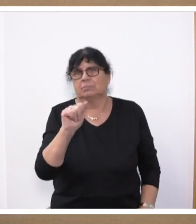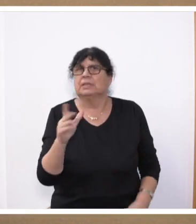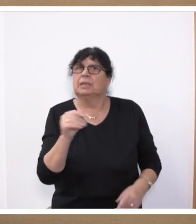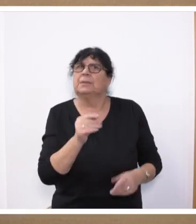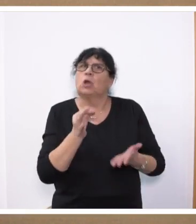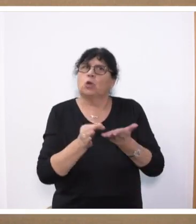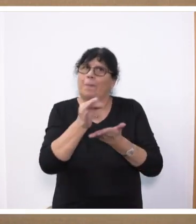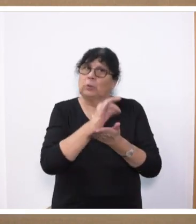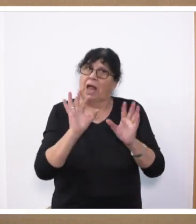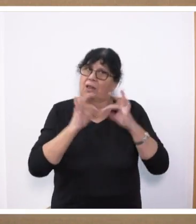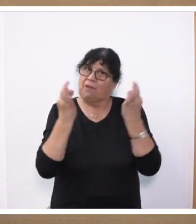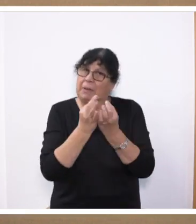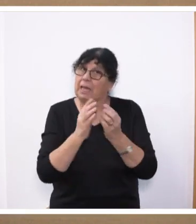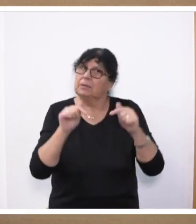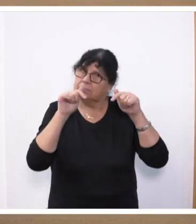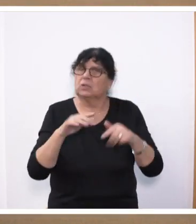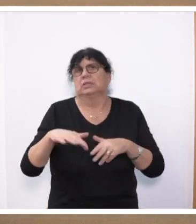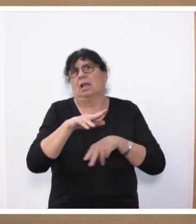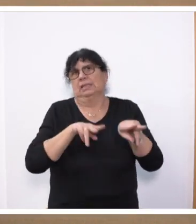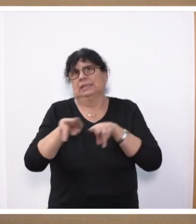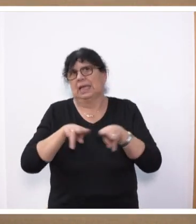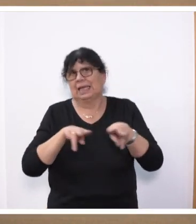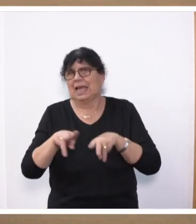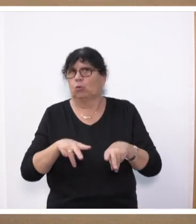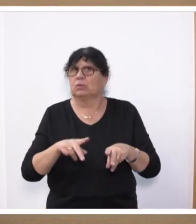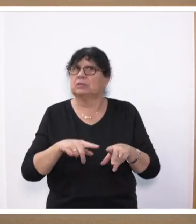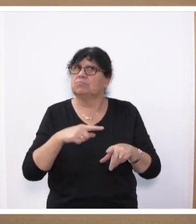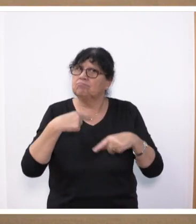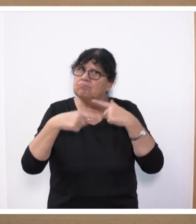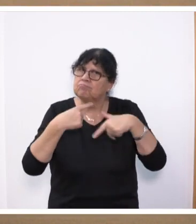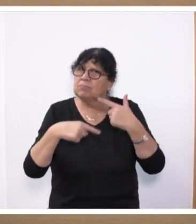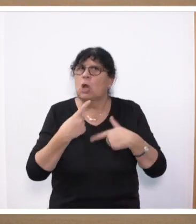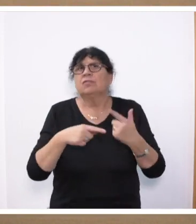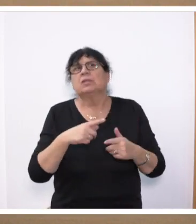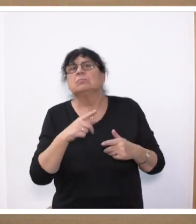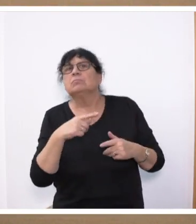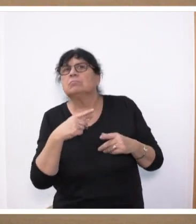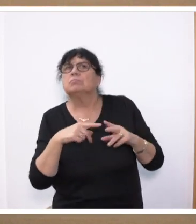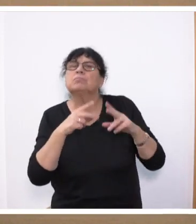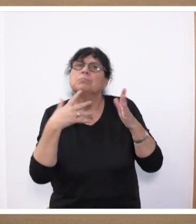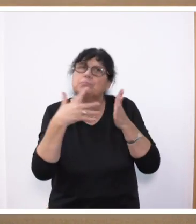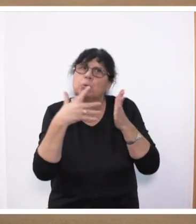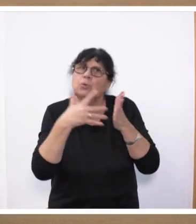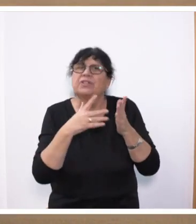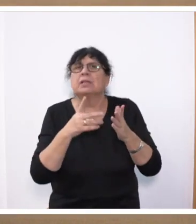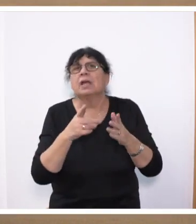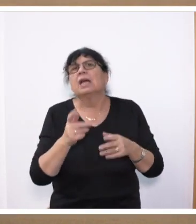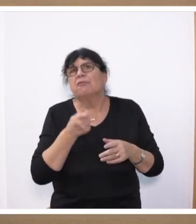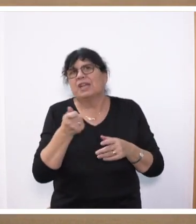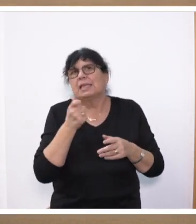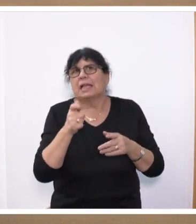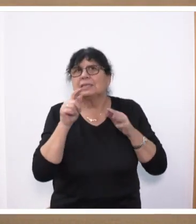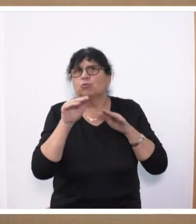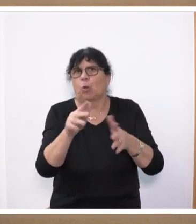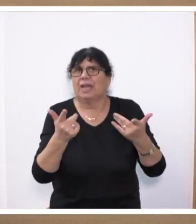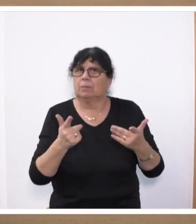Familie machen wir uns dort jetzt als Landesregierung auch auf den Weg und beleuchten neben den horizontalen auch die vertikalen Finanzströme. Auch wir